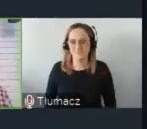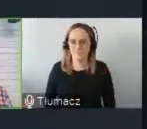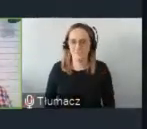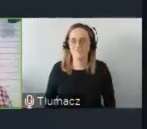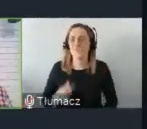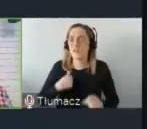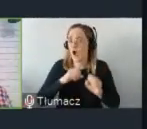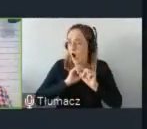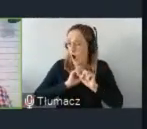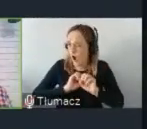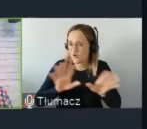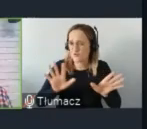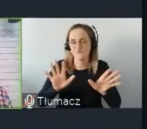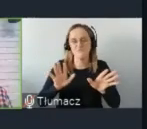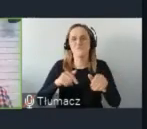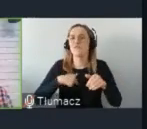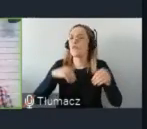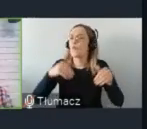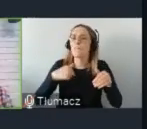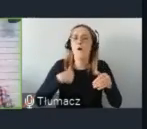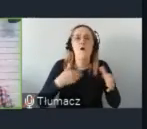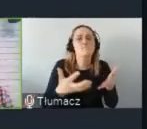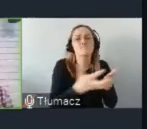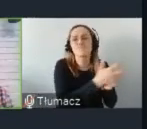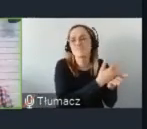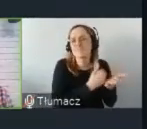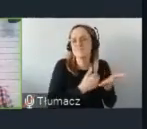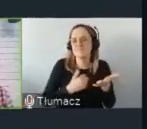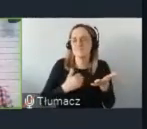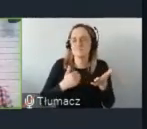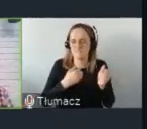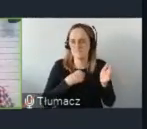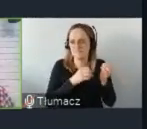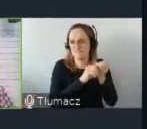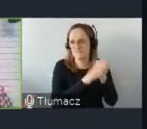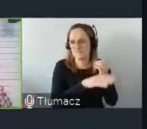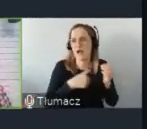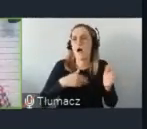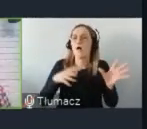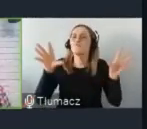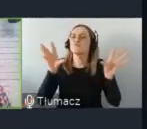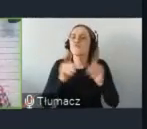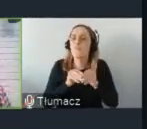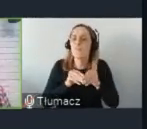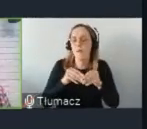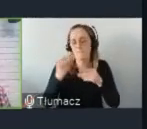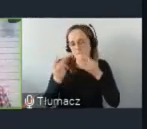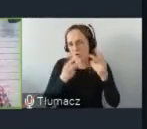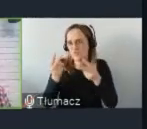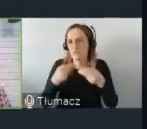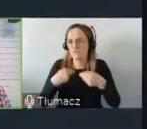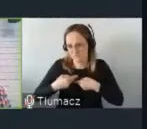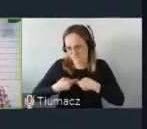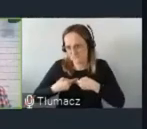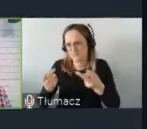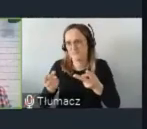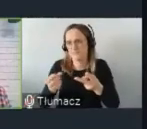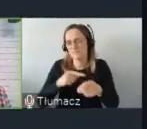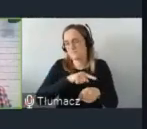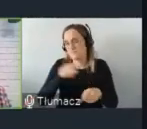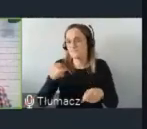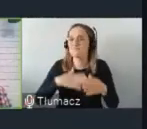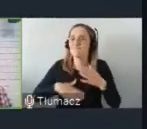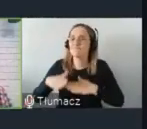Ja oczywiście to, czego wam nie mogłem pozbierać dzisiaj, bo miałem to na dysku, to w podsumowaniu tego poszukamy i to będzie udostępnione dla was, żeby